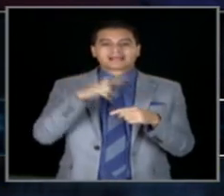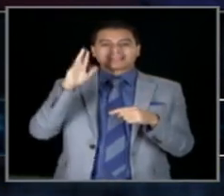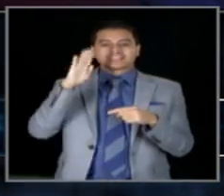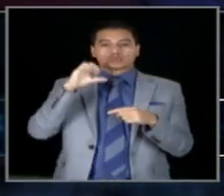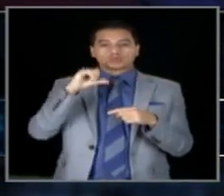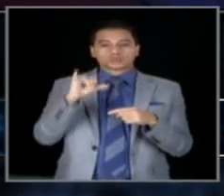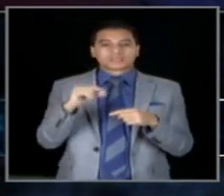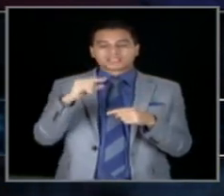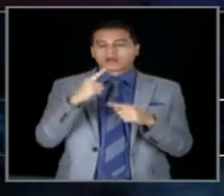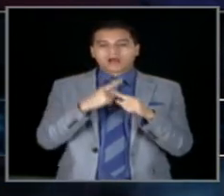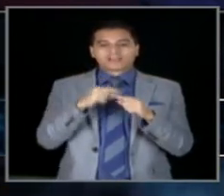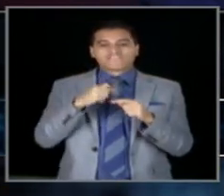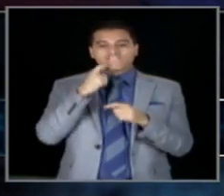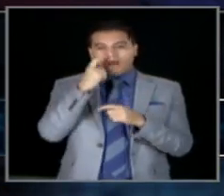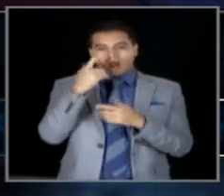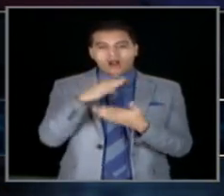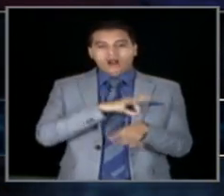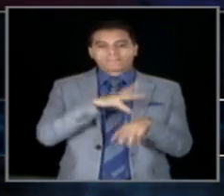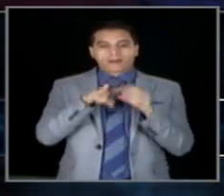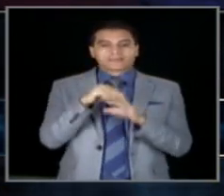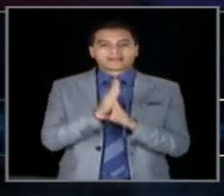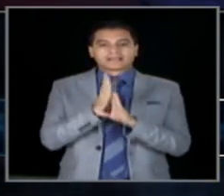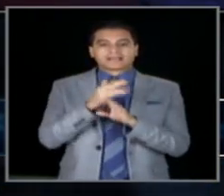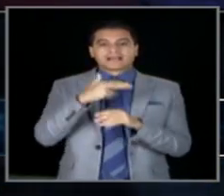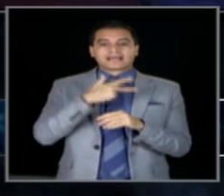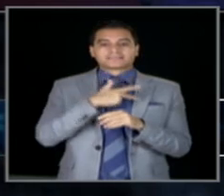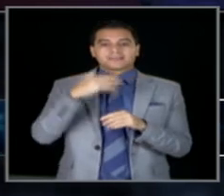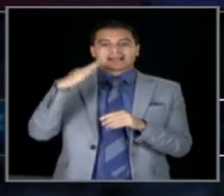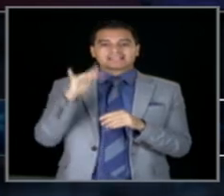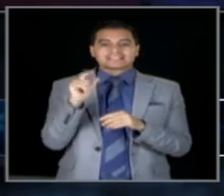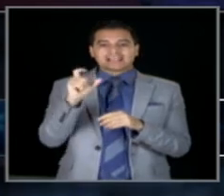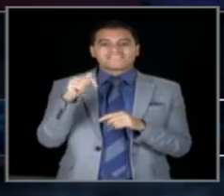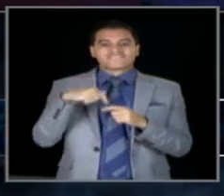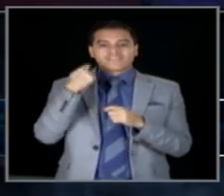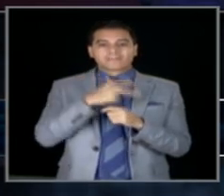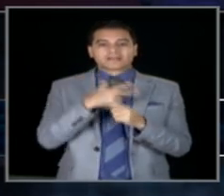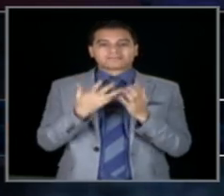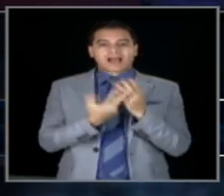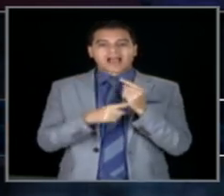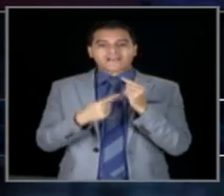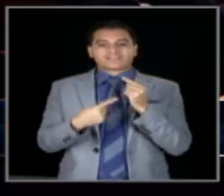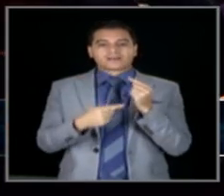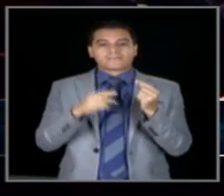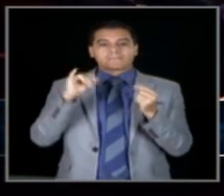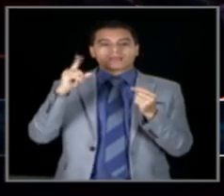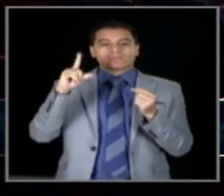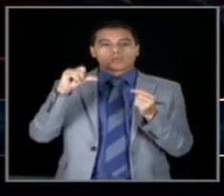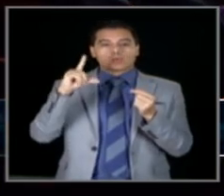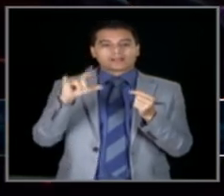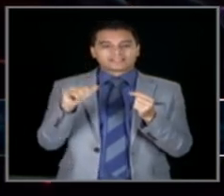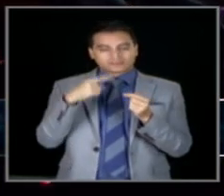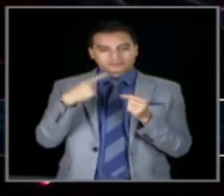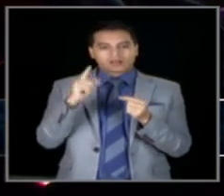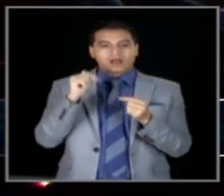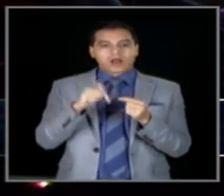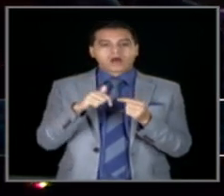غلط. من هو الفنان الراحل الذي قام بدور حسين في فيلم الحفيد؟ عبد المجيد مدبولي. صح. وصيتي